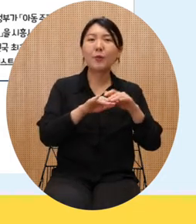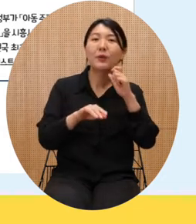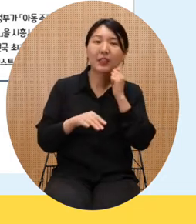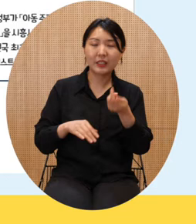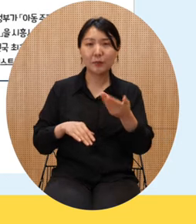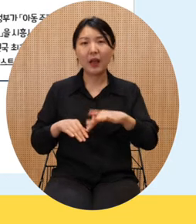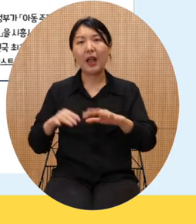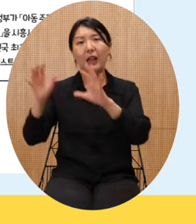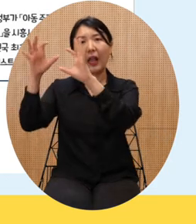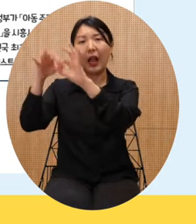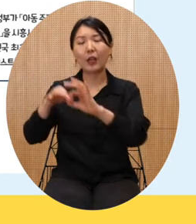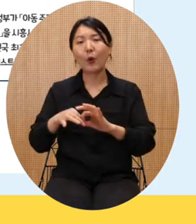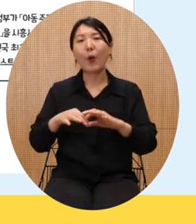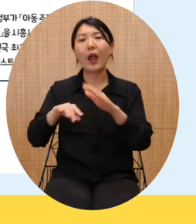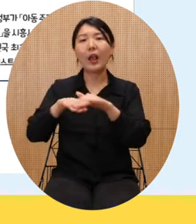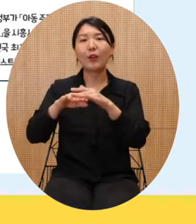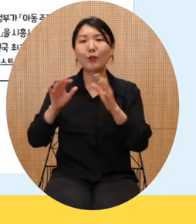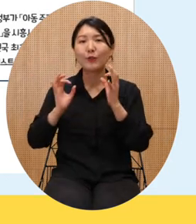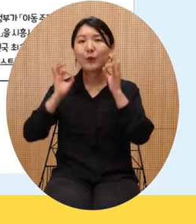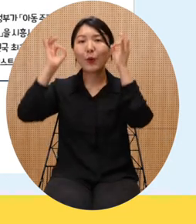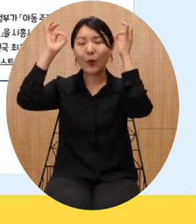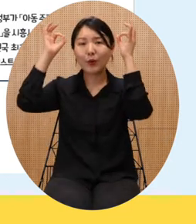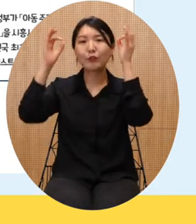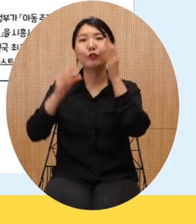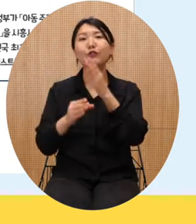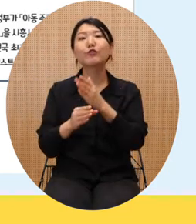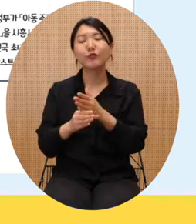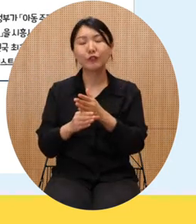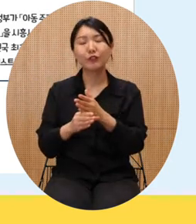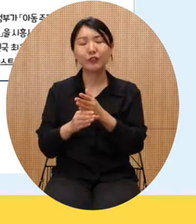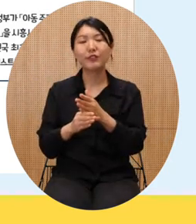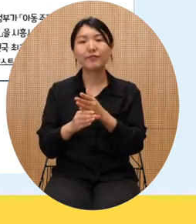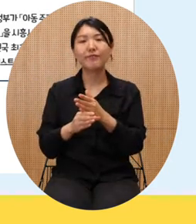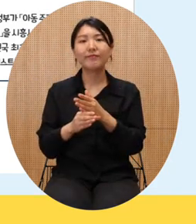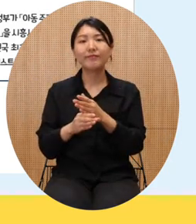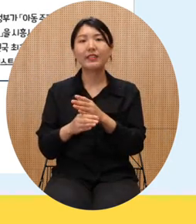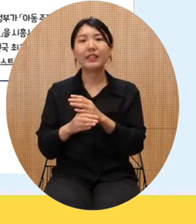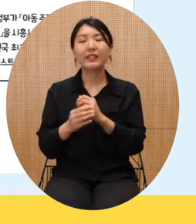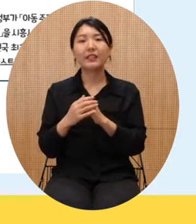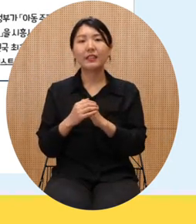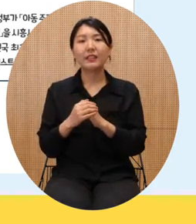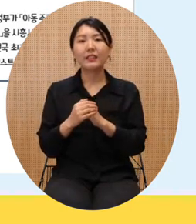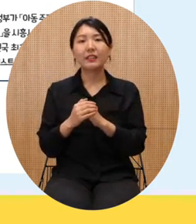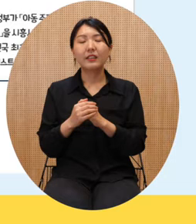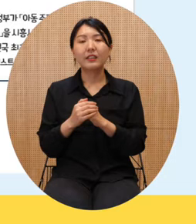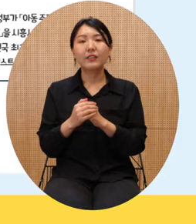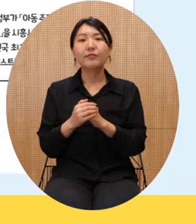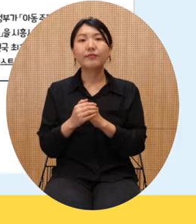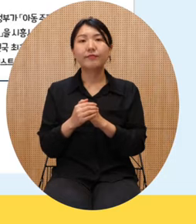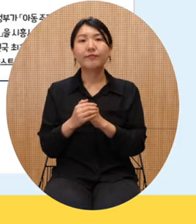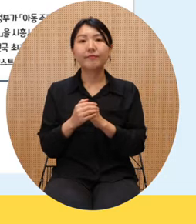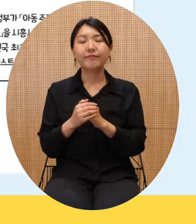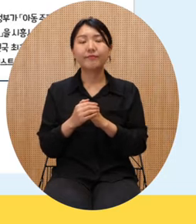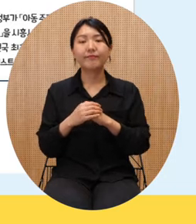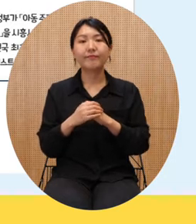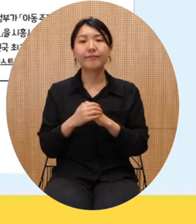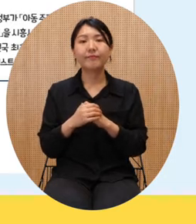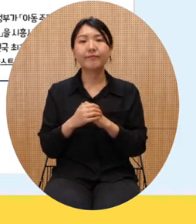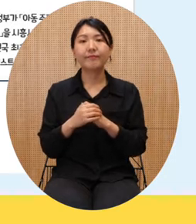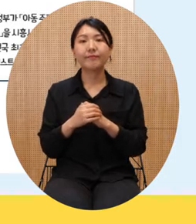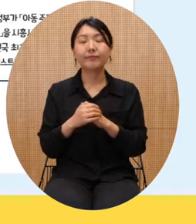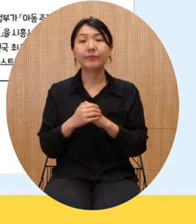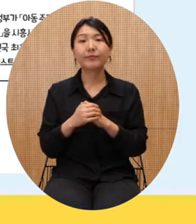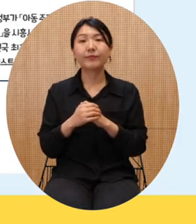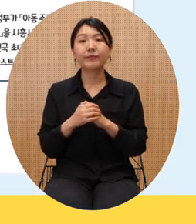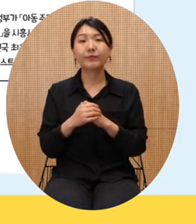수는 없지만요, 계속 해결하려고 노력을 시흥에서 하고 있다라는 점이 무엇보다도 시흥시의 차이라고